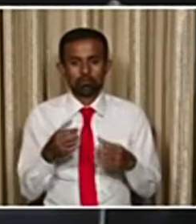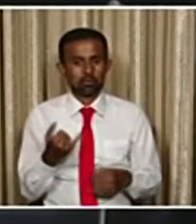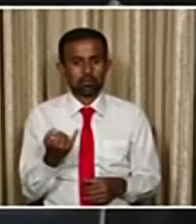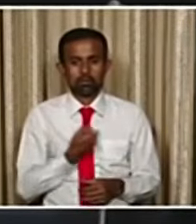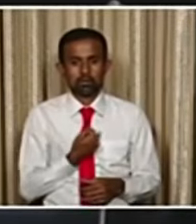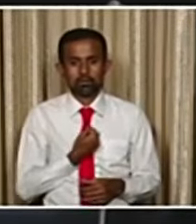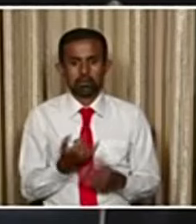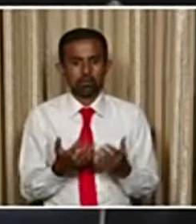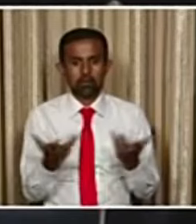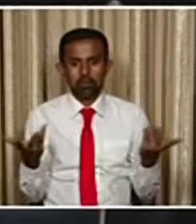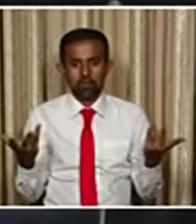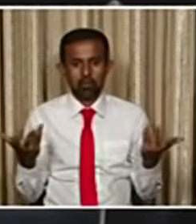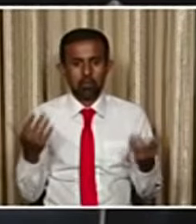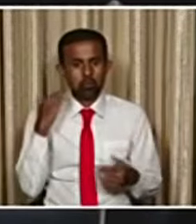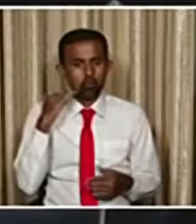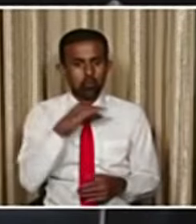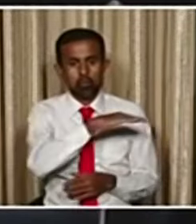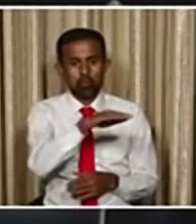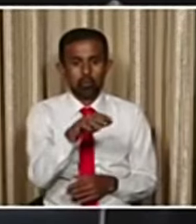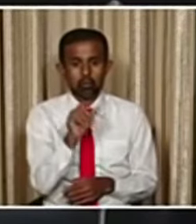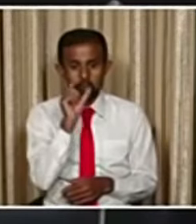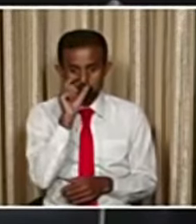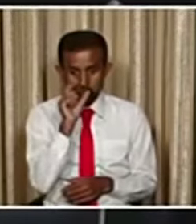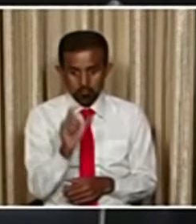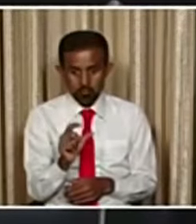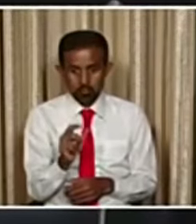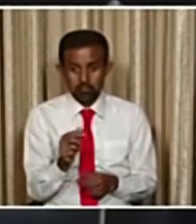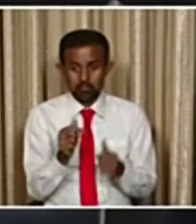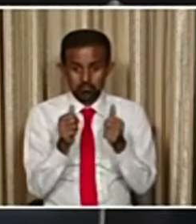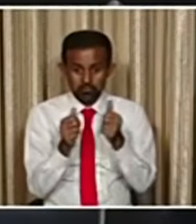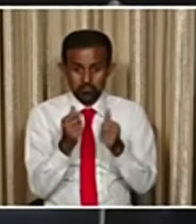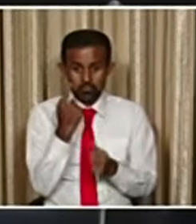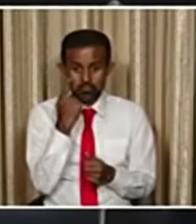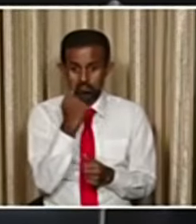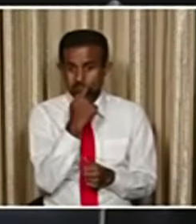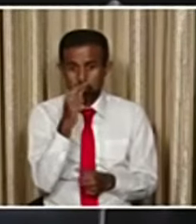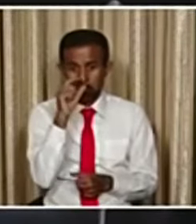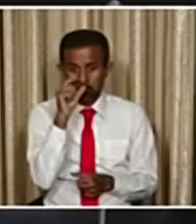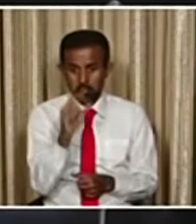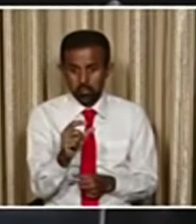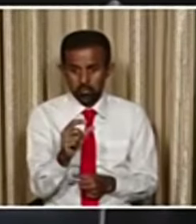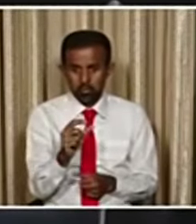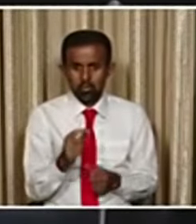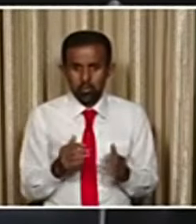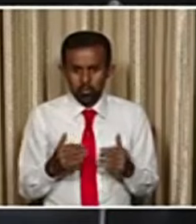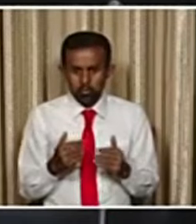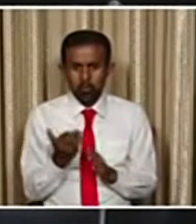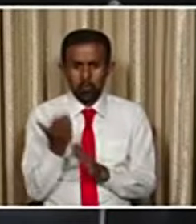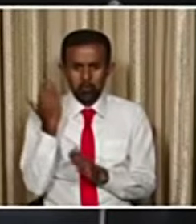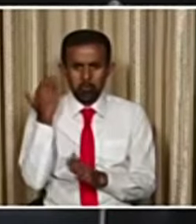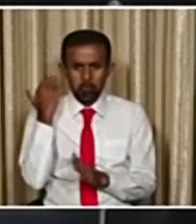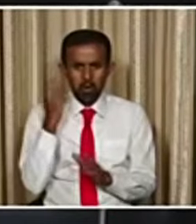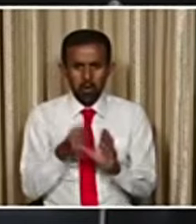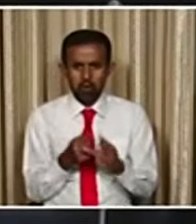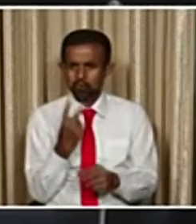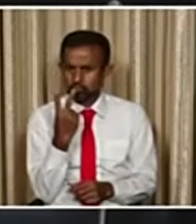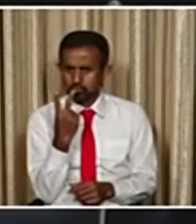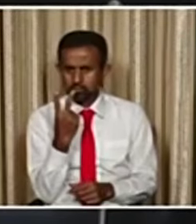නැහැ. ජනතාව මේව දිහා බලන්නේ හොඳ හැකින්. ජනතාව බලනවා තව පෞගිය අවුරුදු දෙක